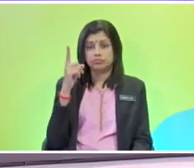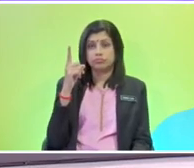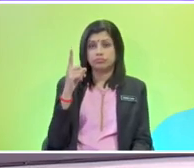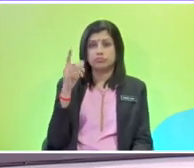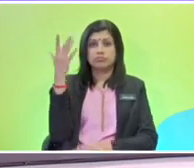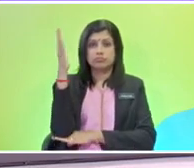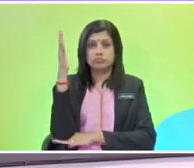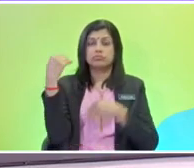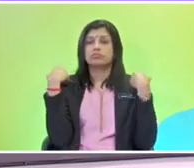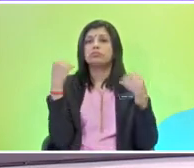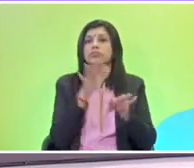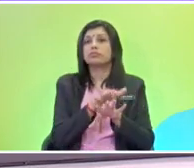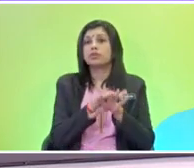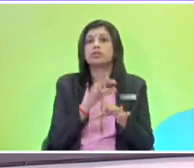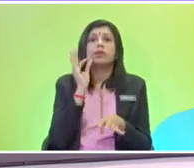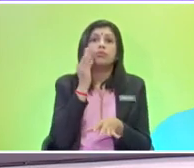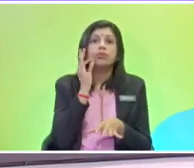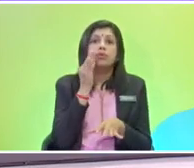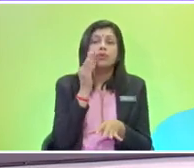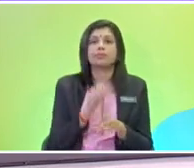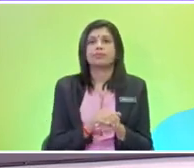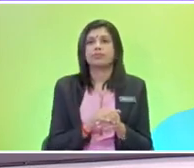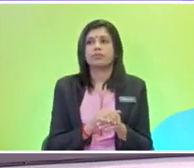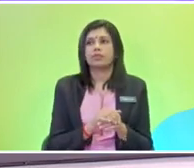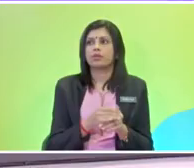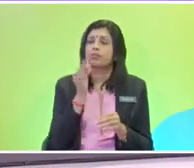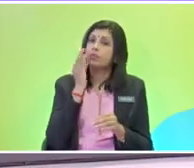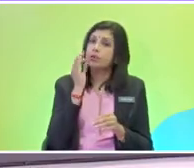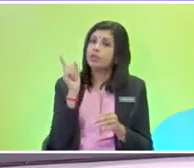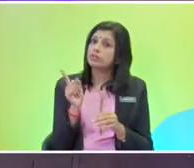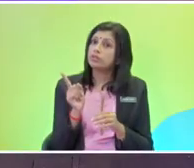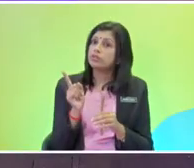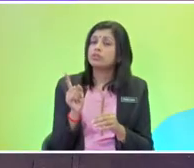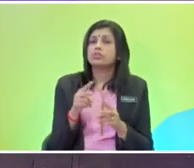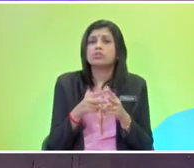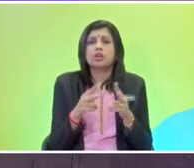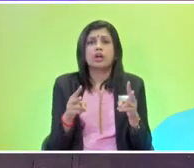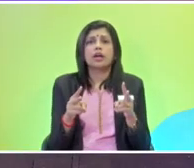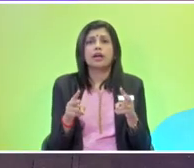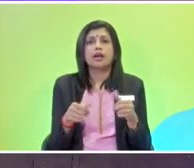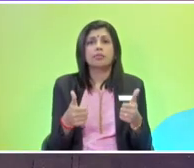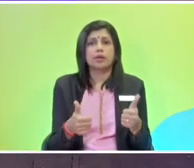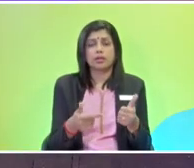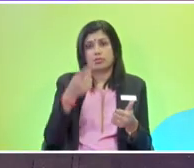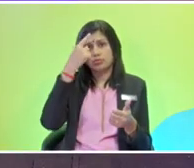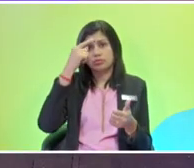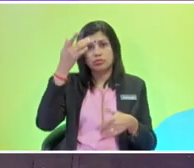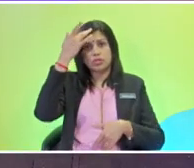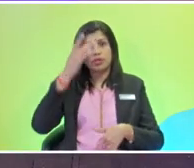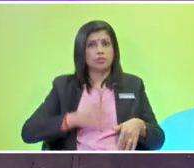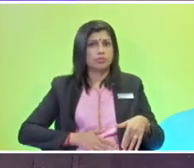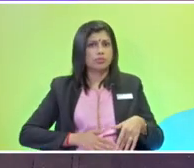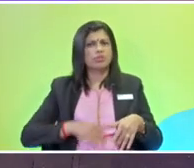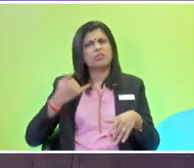Dan betik ini sangat elok untuk lawas. Sama juga kalau sakit perut. Ya, untuk betul. Lawas pun